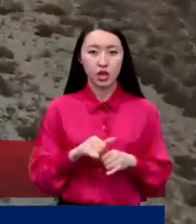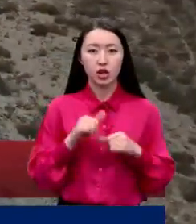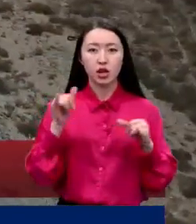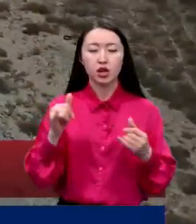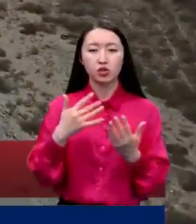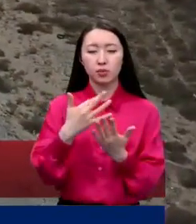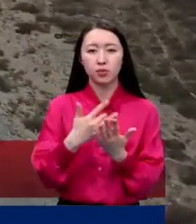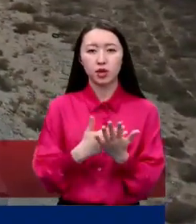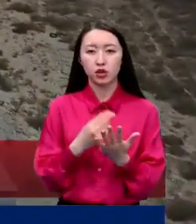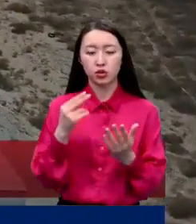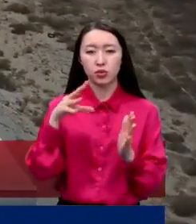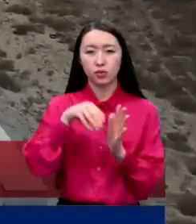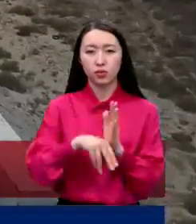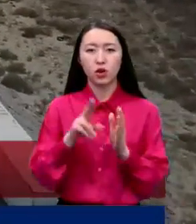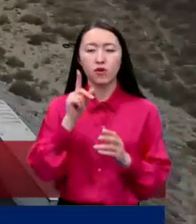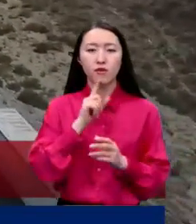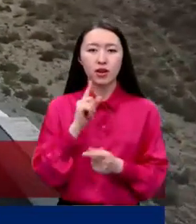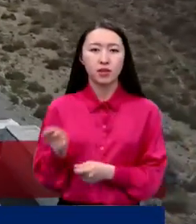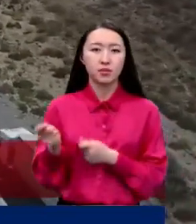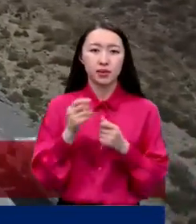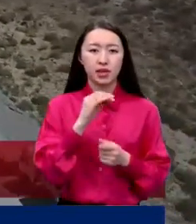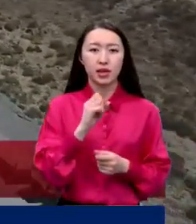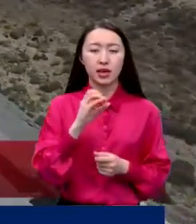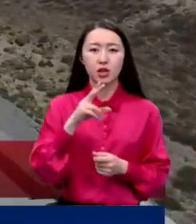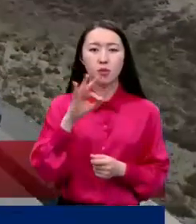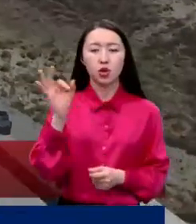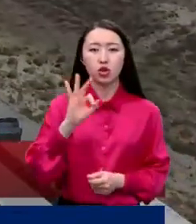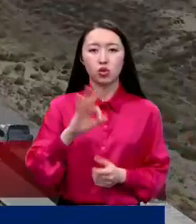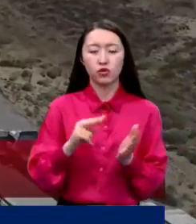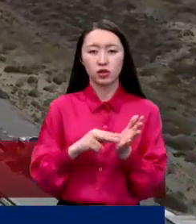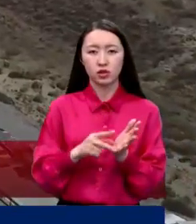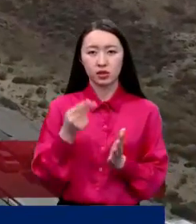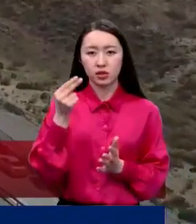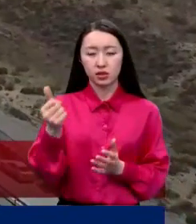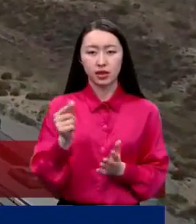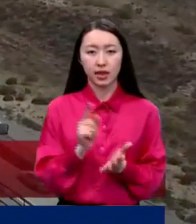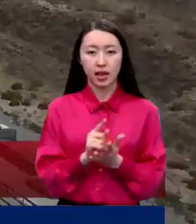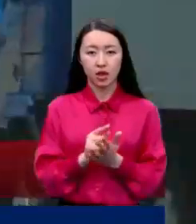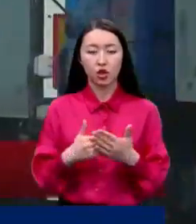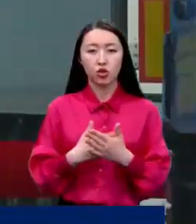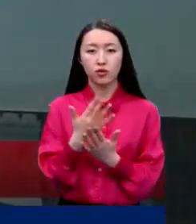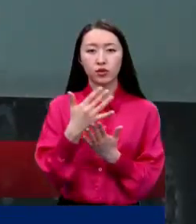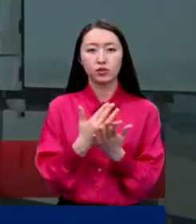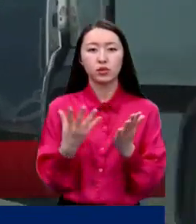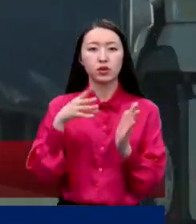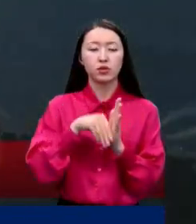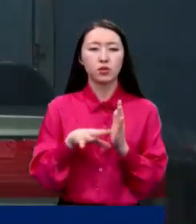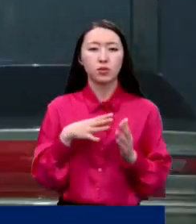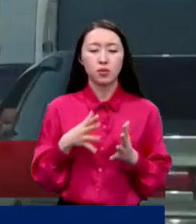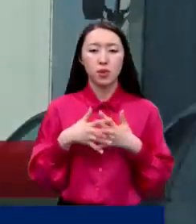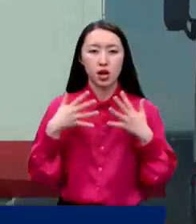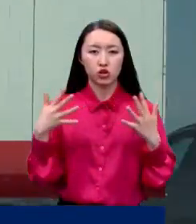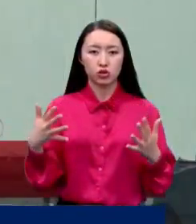перечень продукции, которую временно ввозят в ЕАЭС по нулевой ставке таможенного налога. В новый список вошла широкая номенклатура